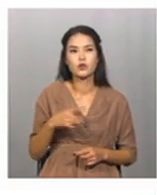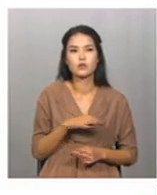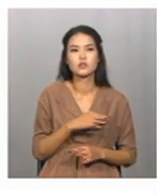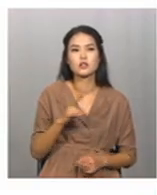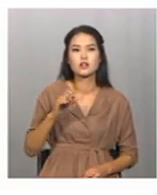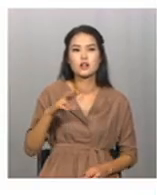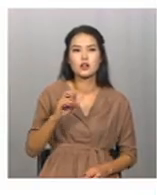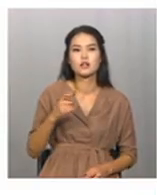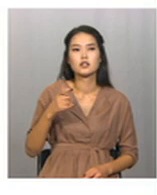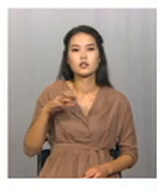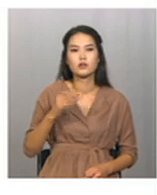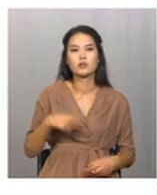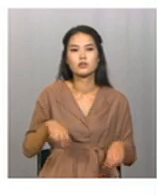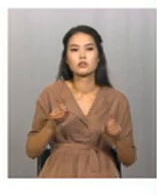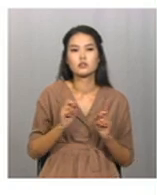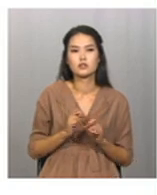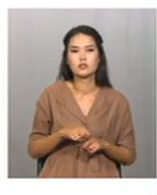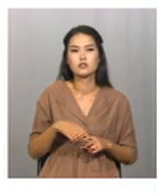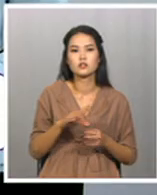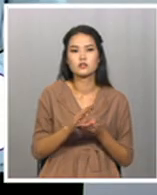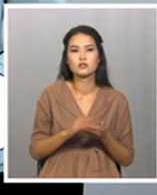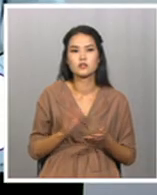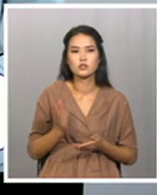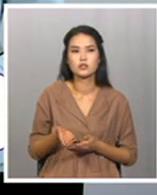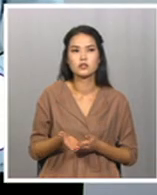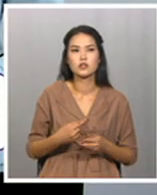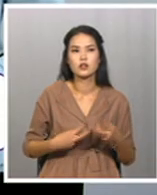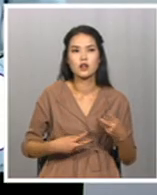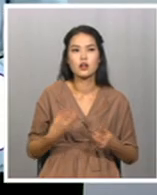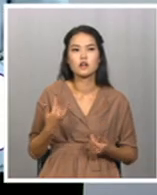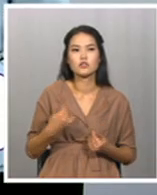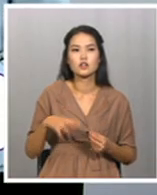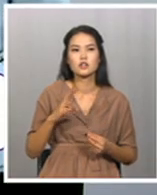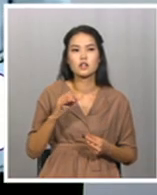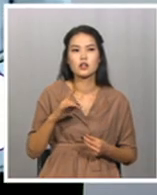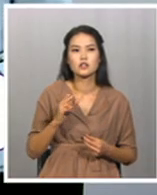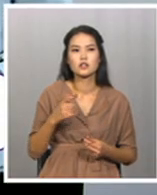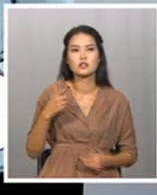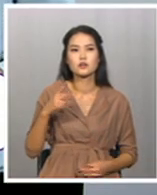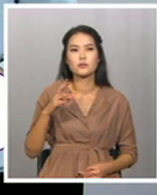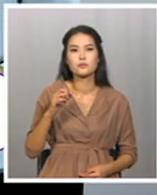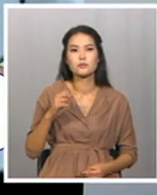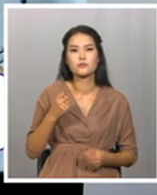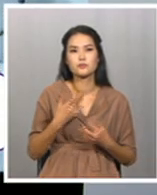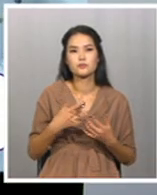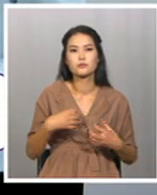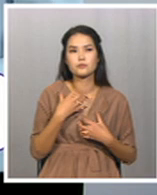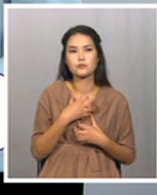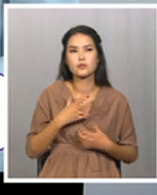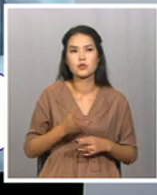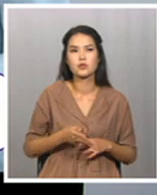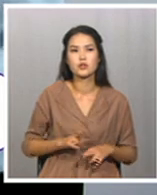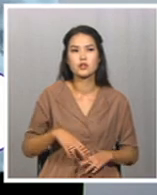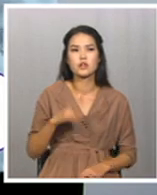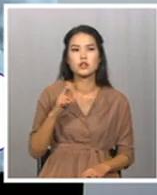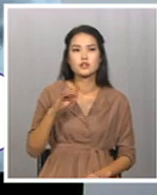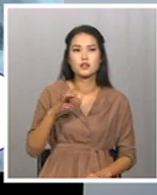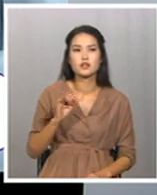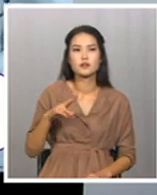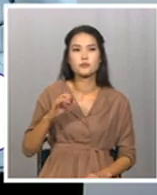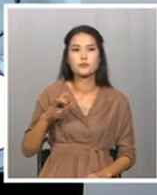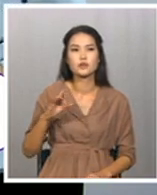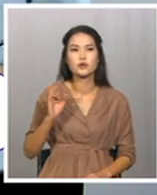дәл натрий гидроксиді секілді әрекеттеседі. Сонымен қатар натрийдің тағы бір маңызды қосылысы ол натрий